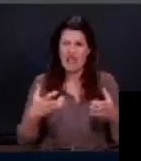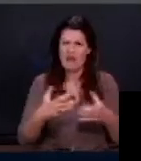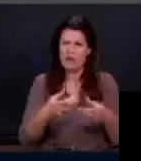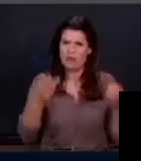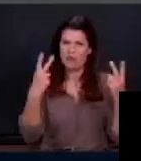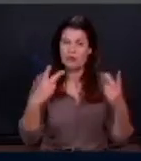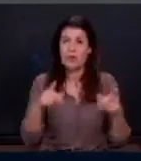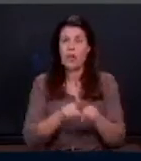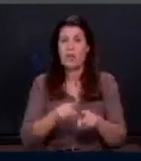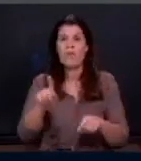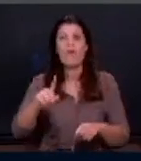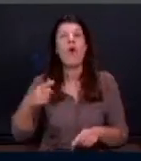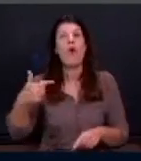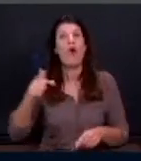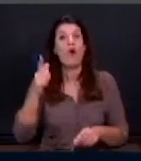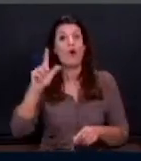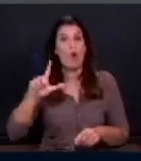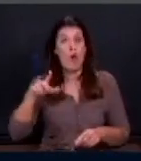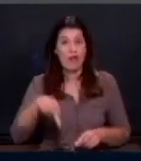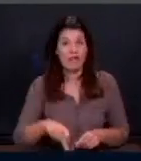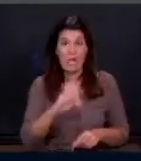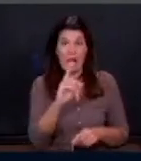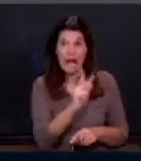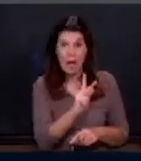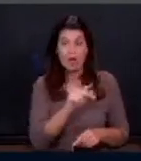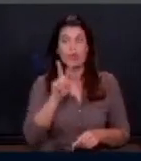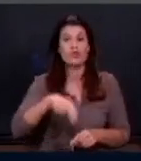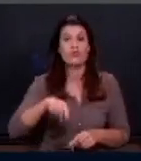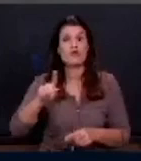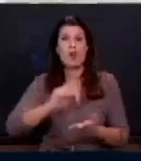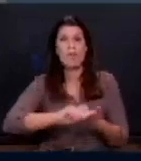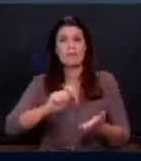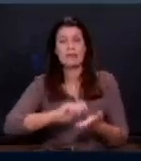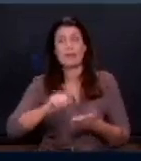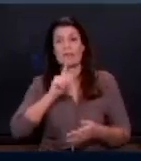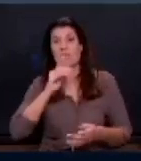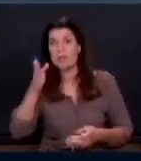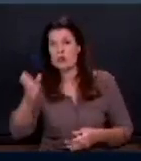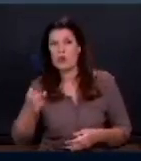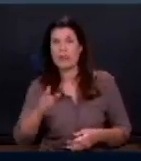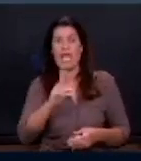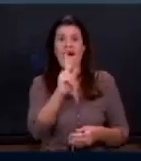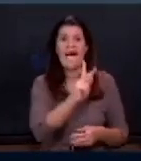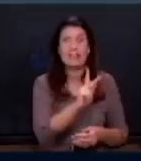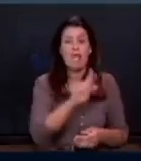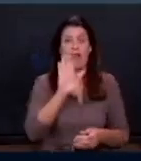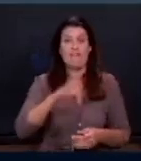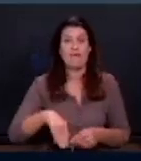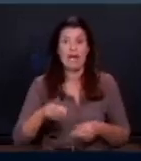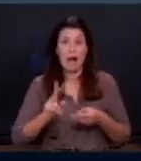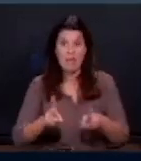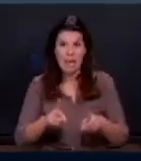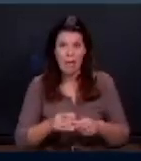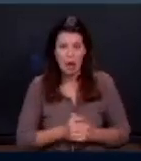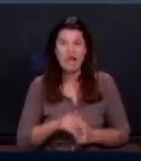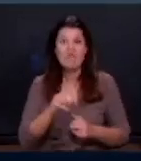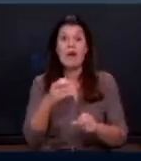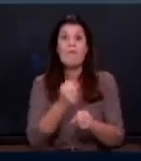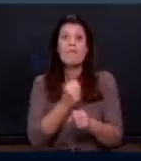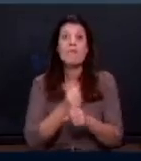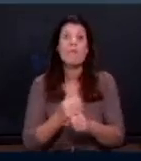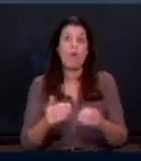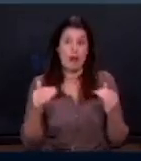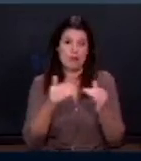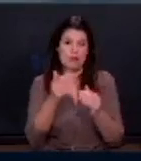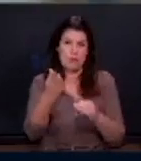גולף קריו, ויש משרדים בין היתר בסוריה, קטר ועיראק, אנרג'י האוס, הפועלת על פי חוקי השריה, כך היא מידע